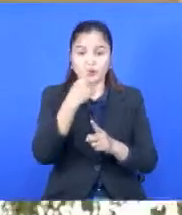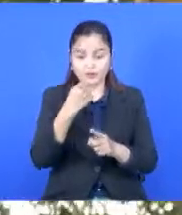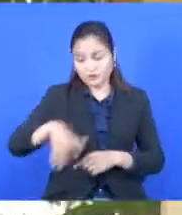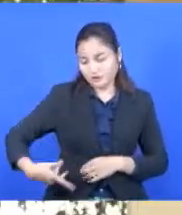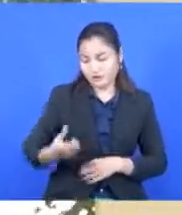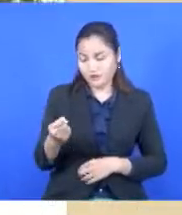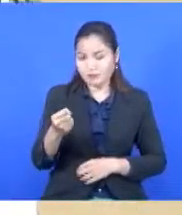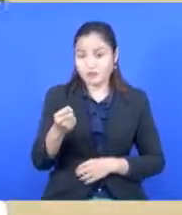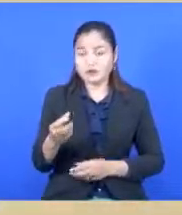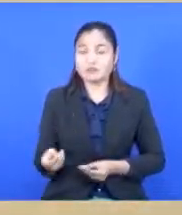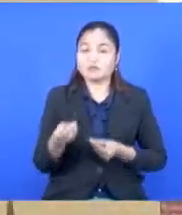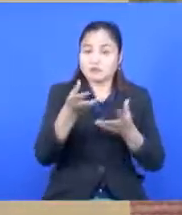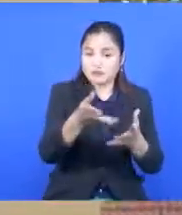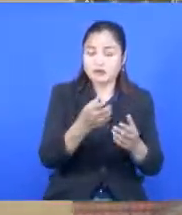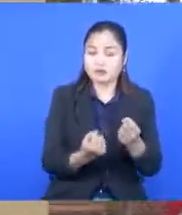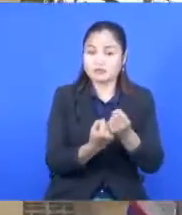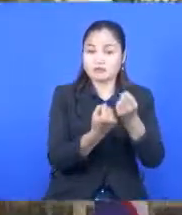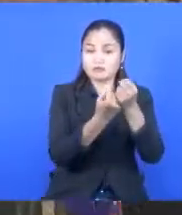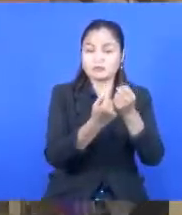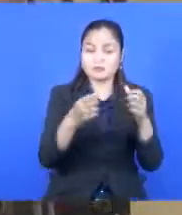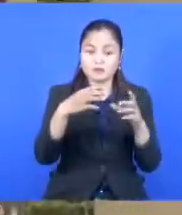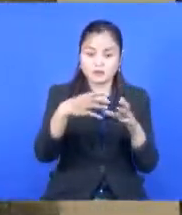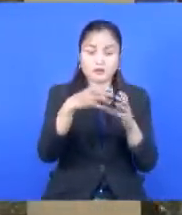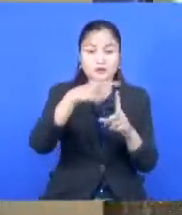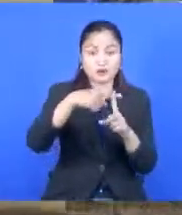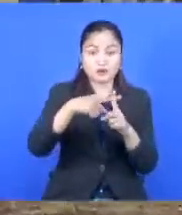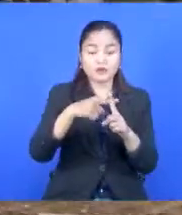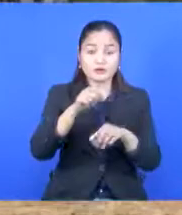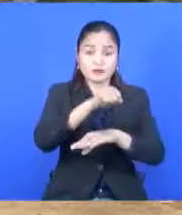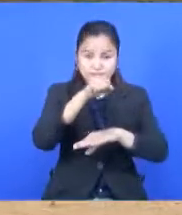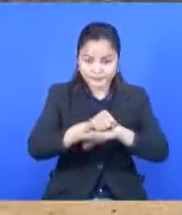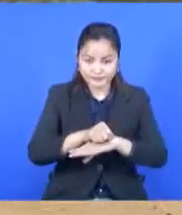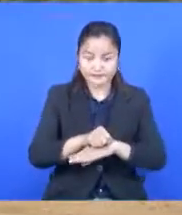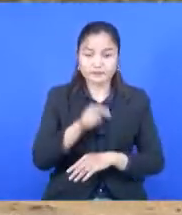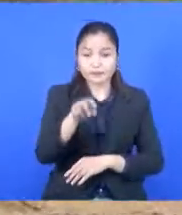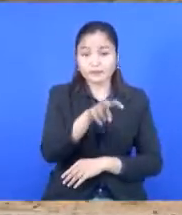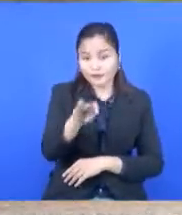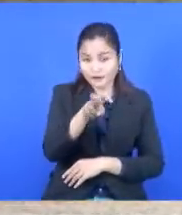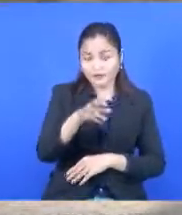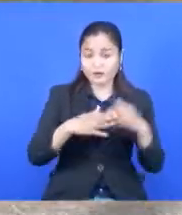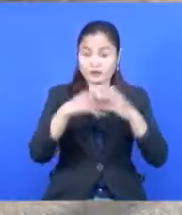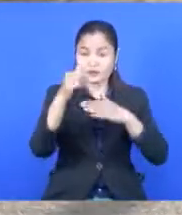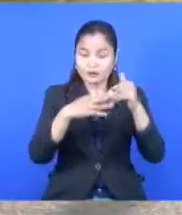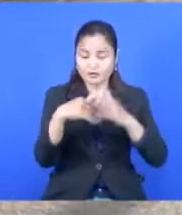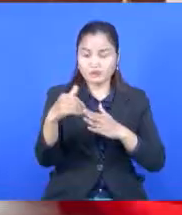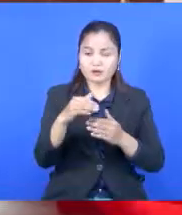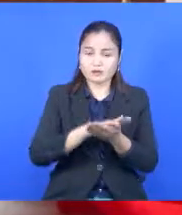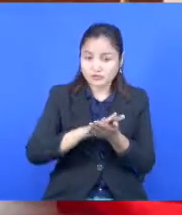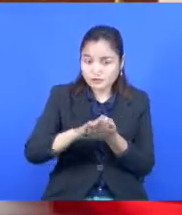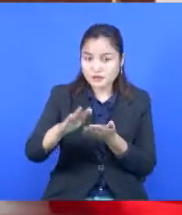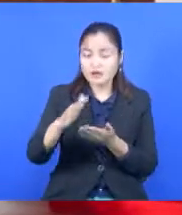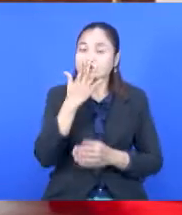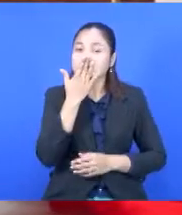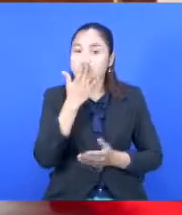ដើម្បីលើកកម្ពស់សុខភាពនិងអនាម័យក្នុងសាលារៀនគោលដៅតាមរយៈការប្រើប្រាស់និងការថែទាំសំណង់អនាម័យទឹកស្អាតដែលបាន